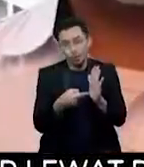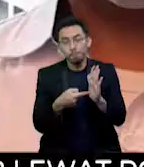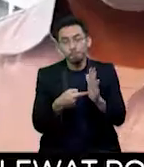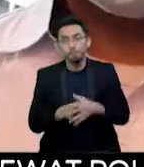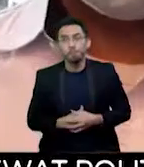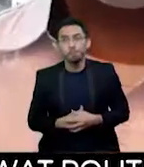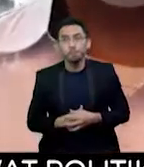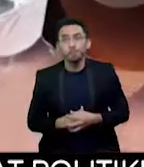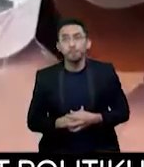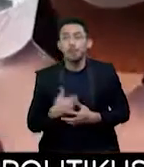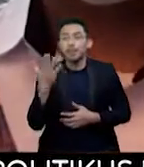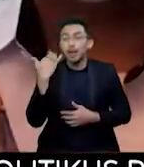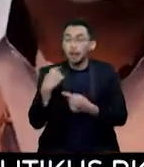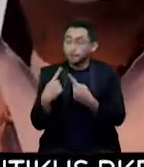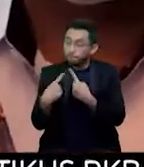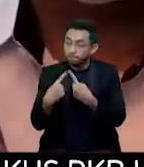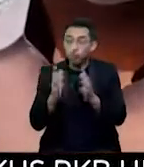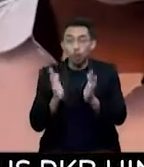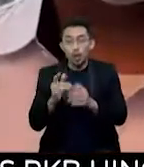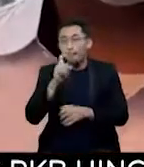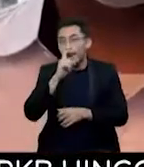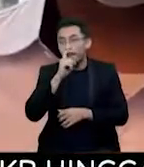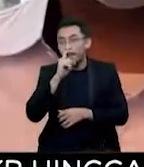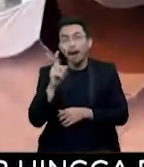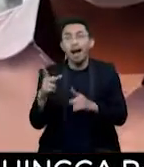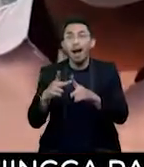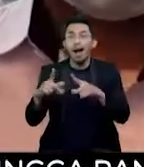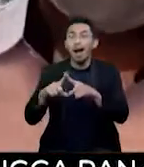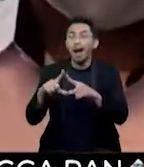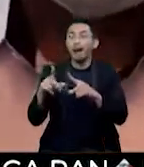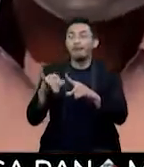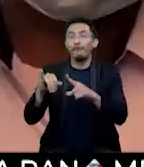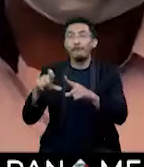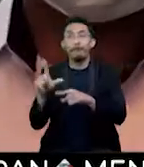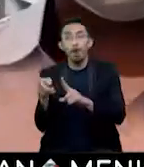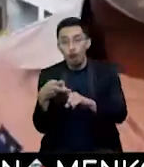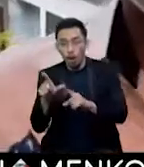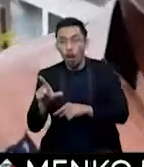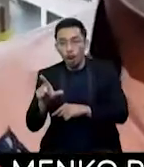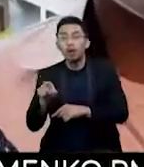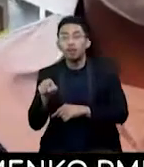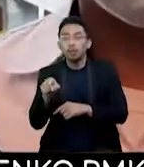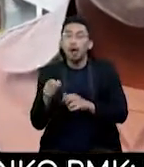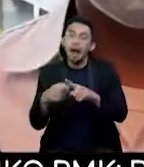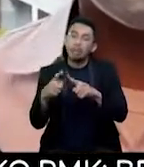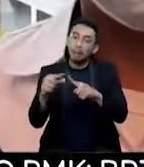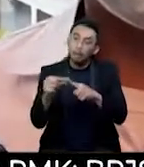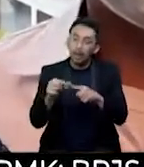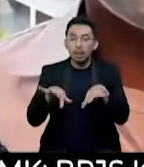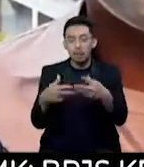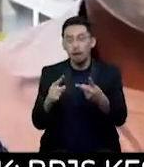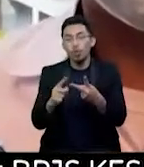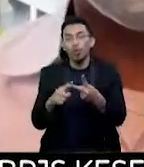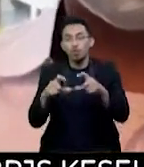Syarat saya tadi koordinasi dengan Pak Hairul, itu masyarakat cukup membawa KTP dan kupon yang telah dibagikan untuk